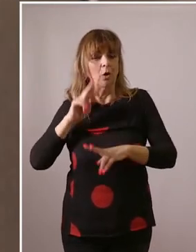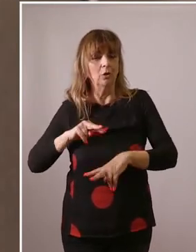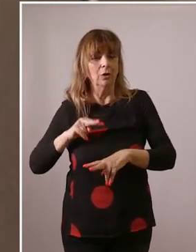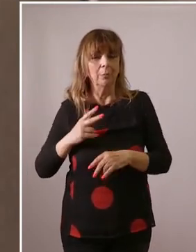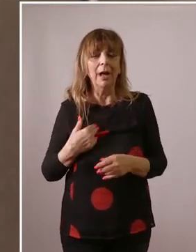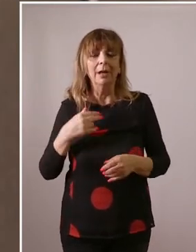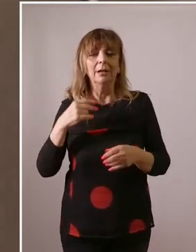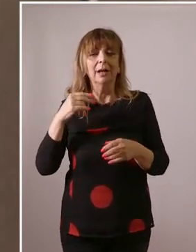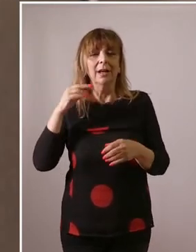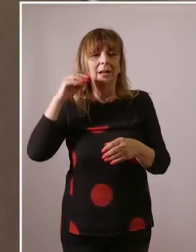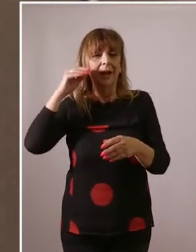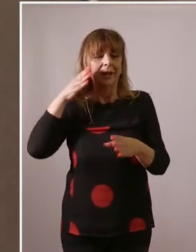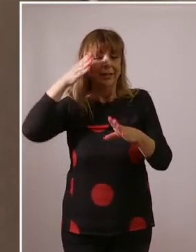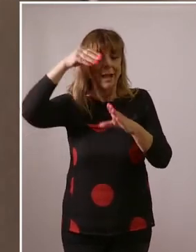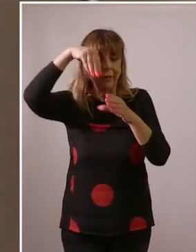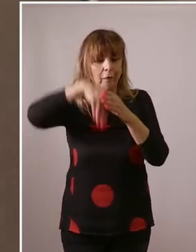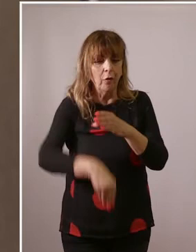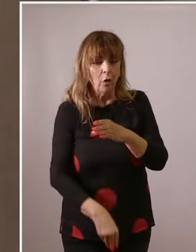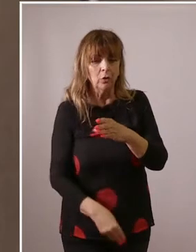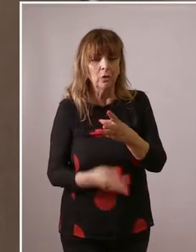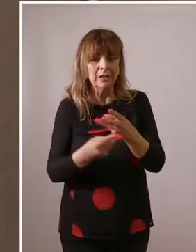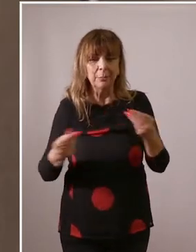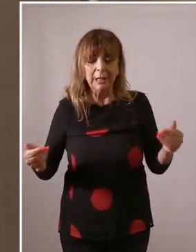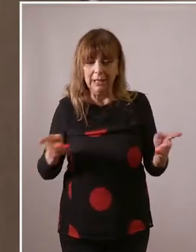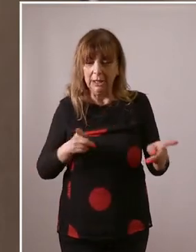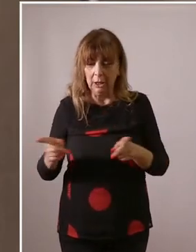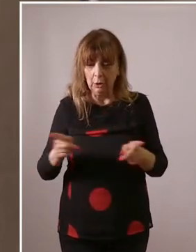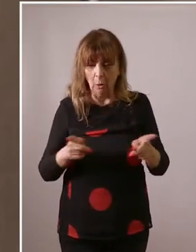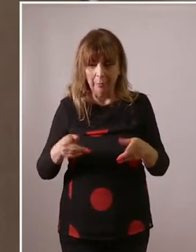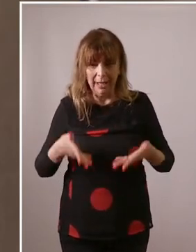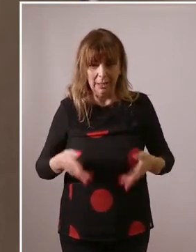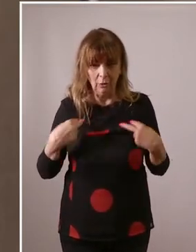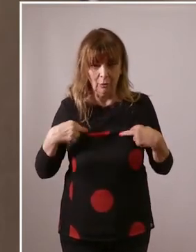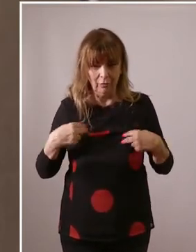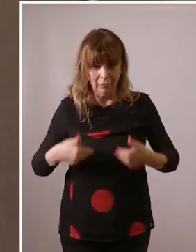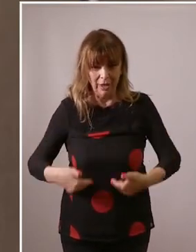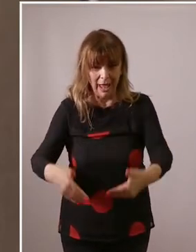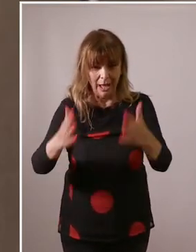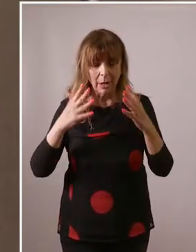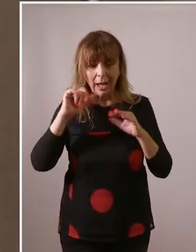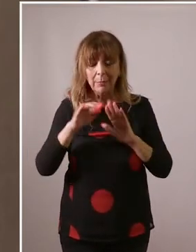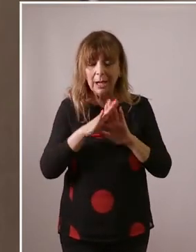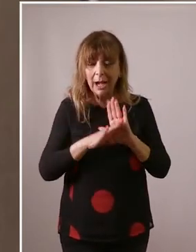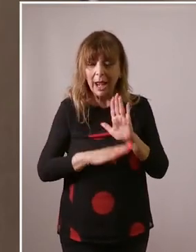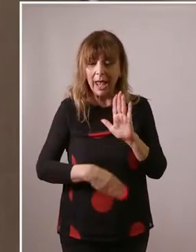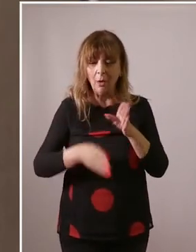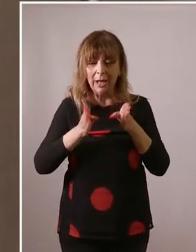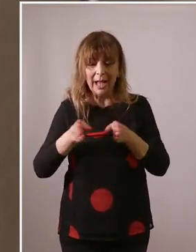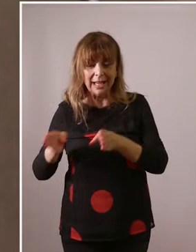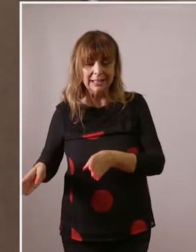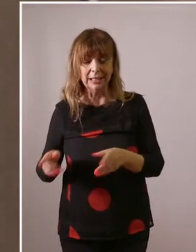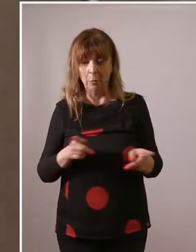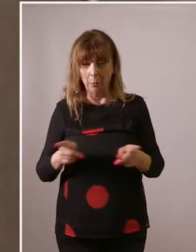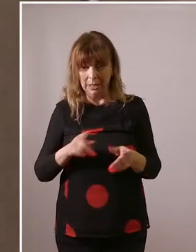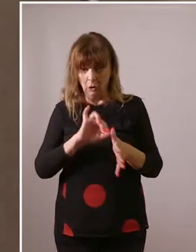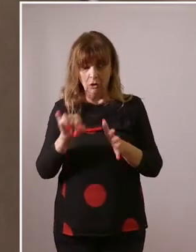nello spirito della propria epoca e capire quali regole di quali regole con quali caratteristiche quel momento